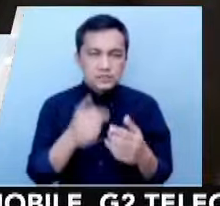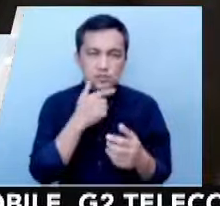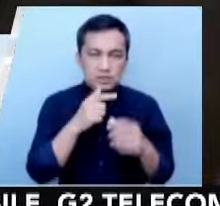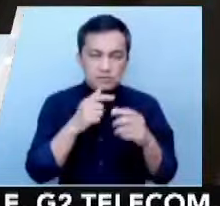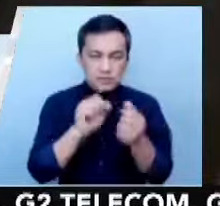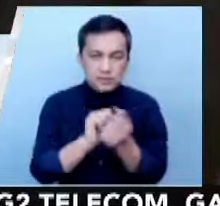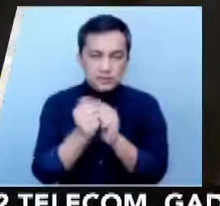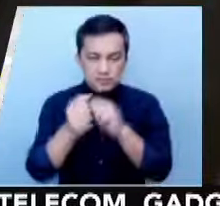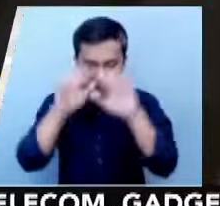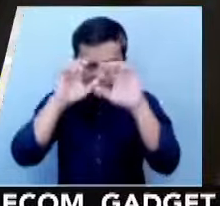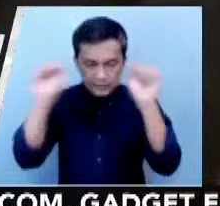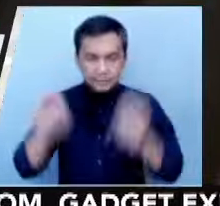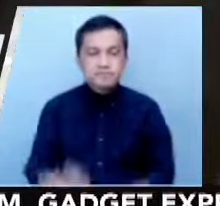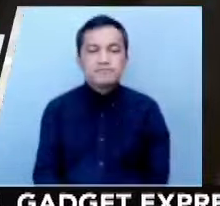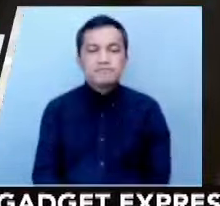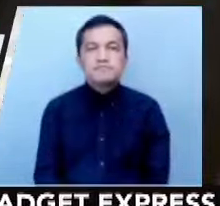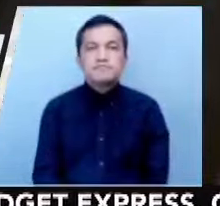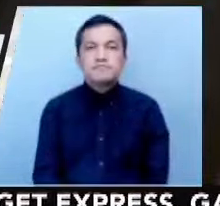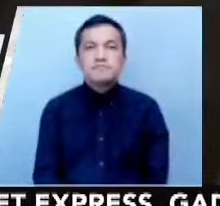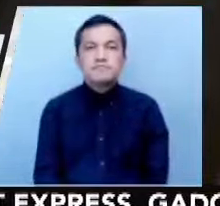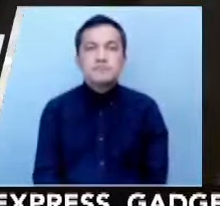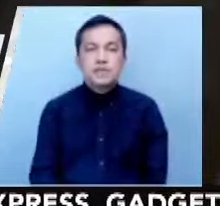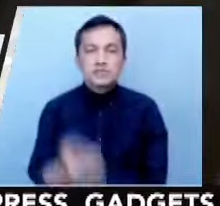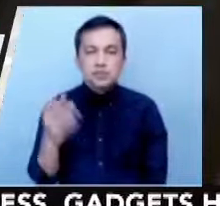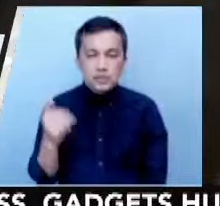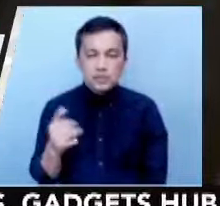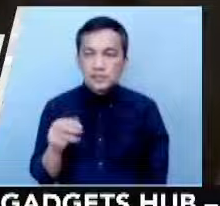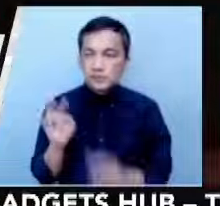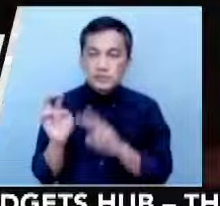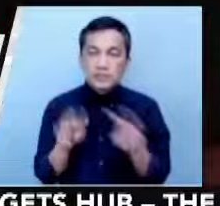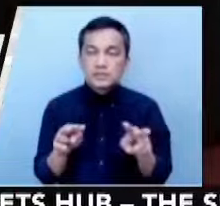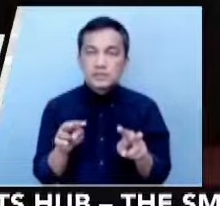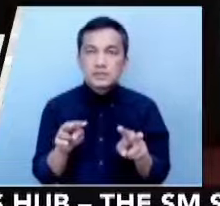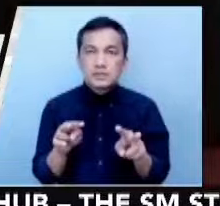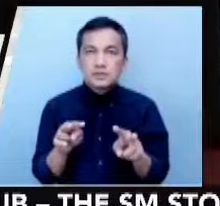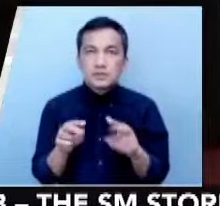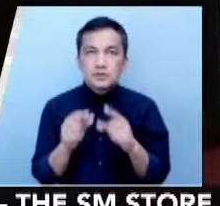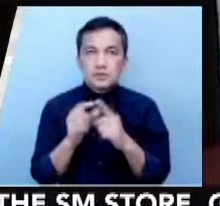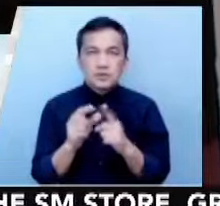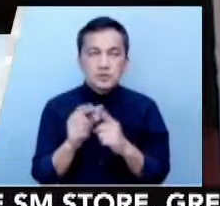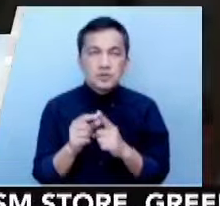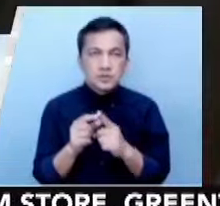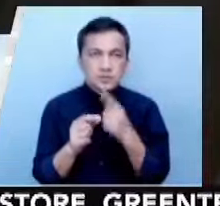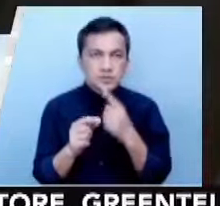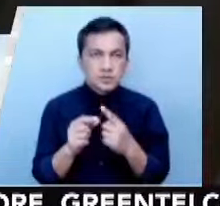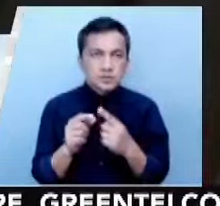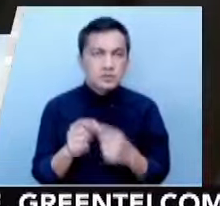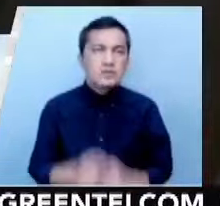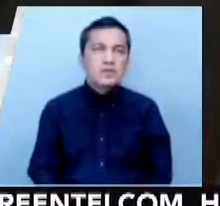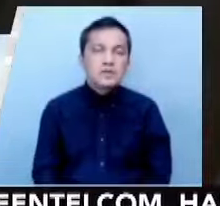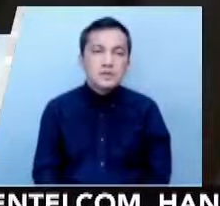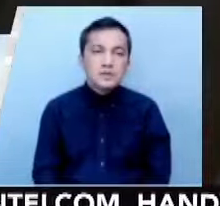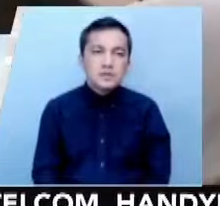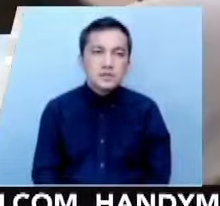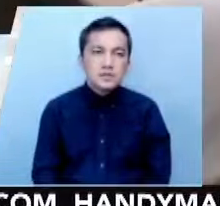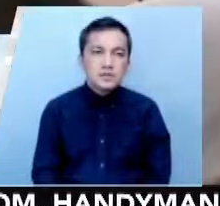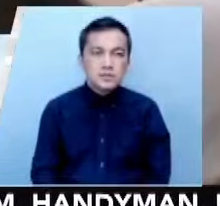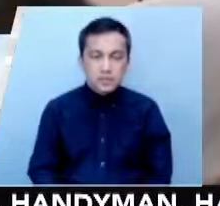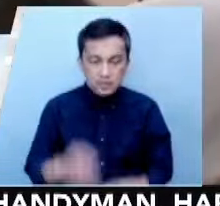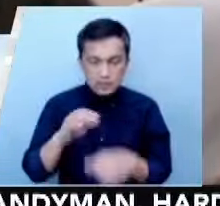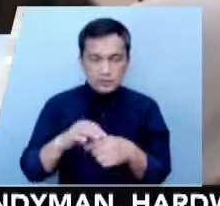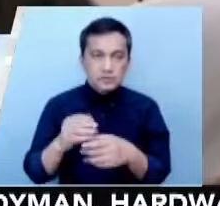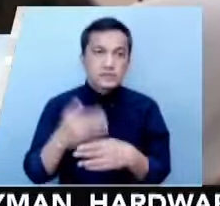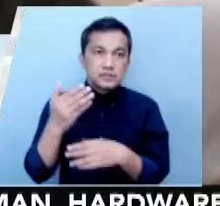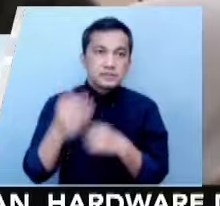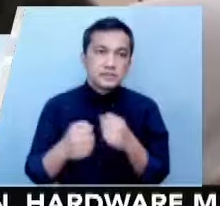resonating. That's why you see, in the words of Joyce, politicians, it's election season next year. Hindi